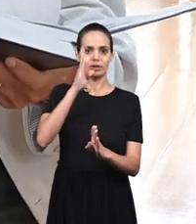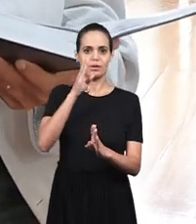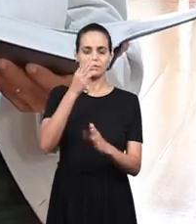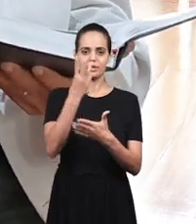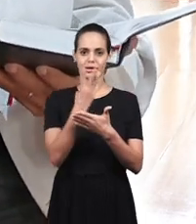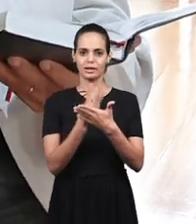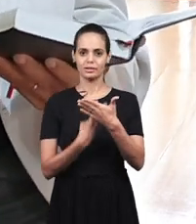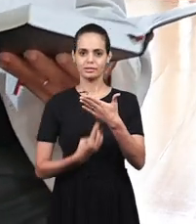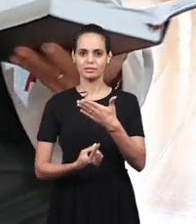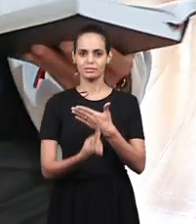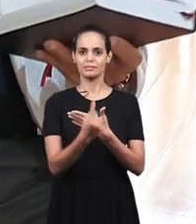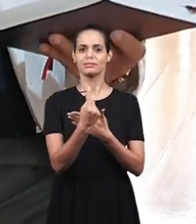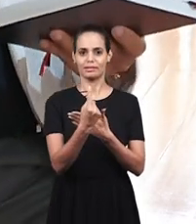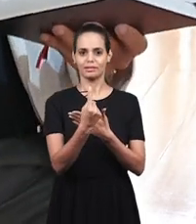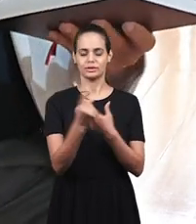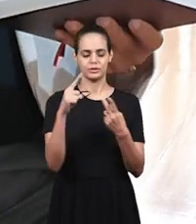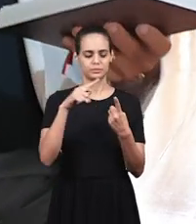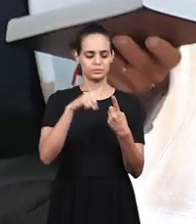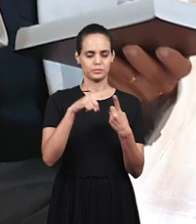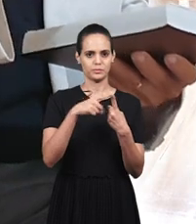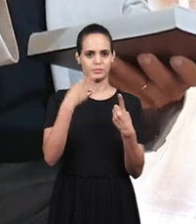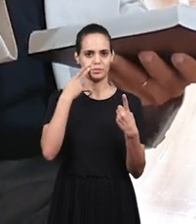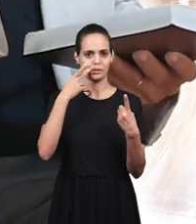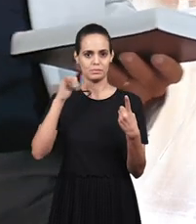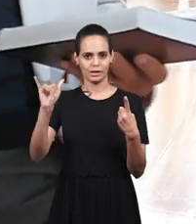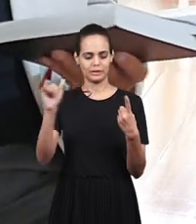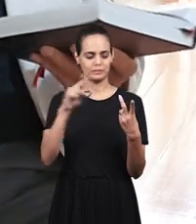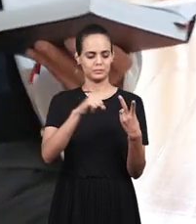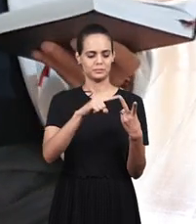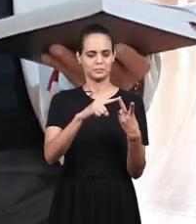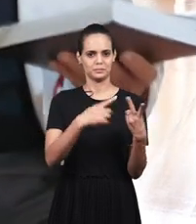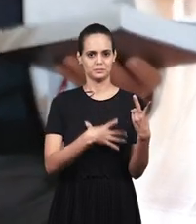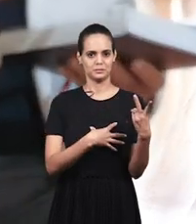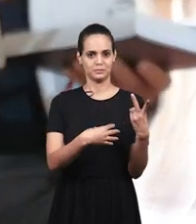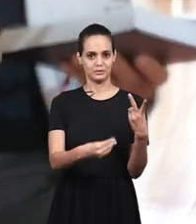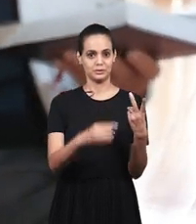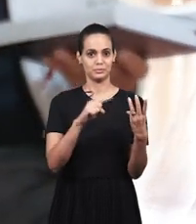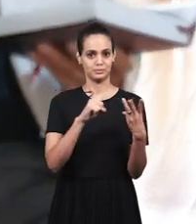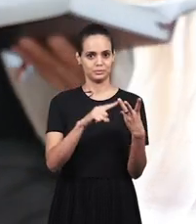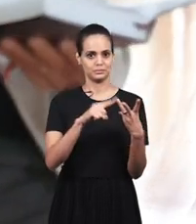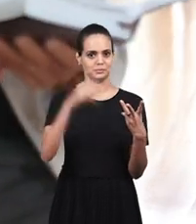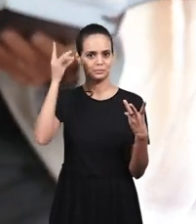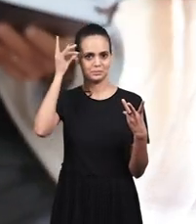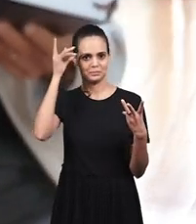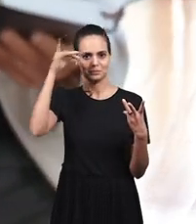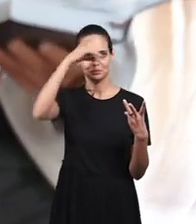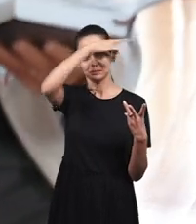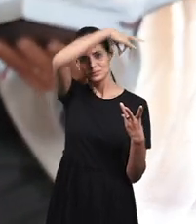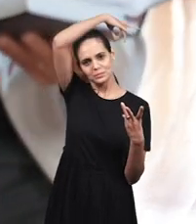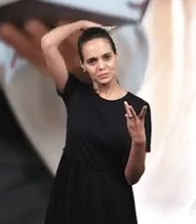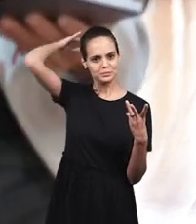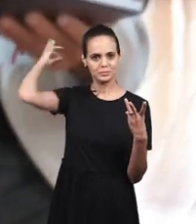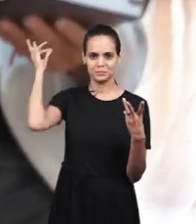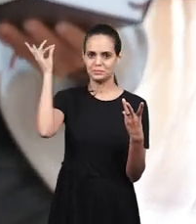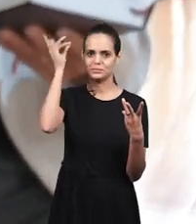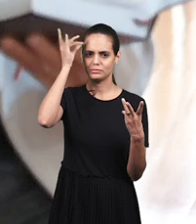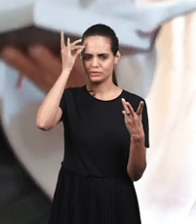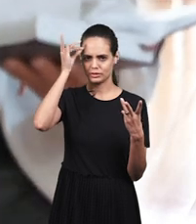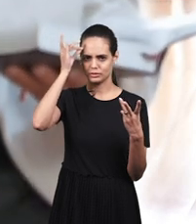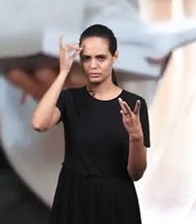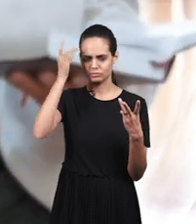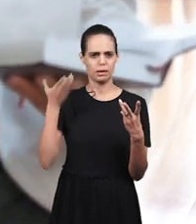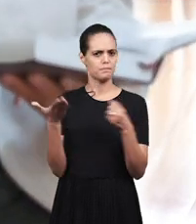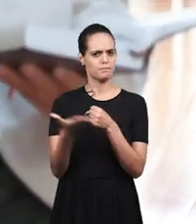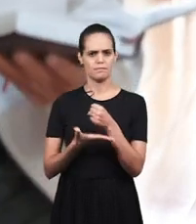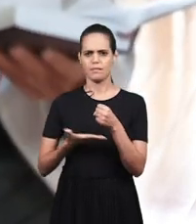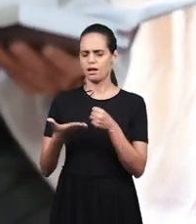увидеть Троицу везде, образ Отца и Сына и Духа Святого.